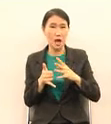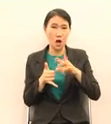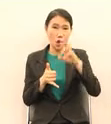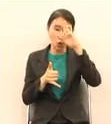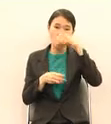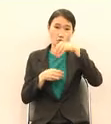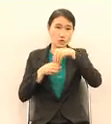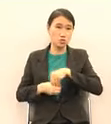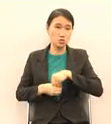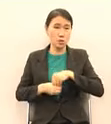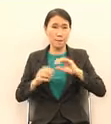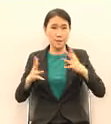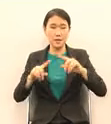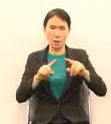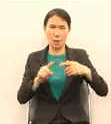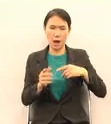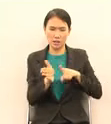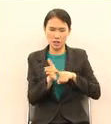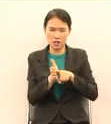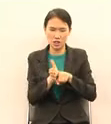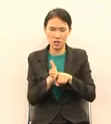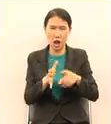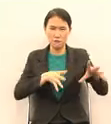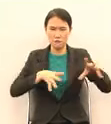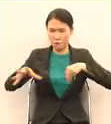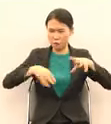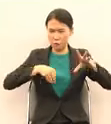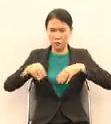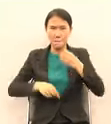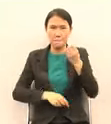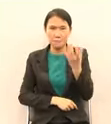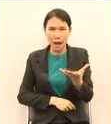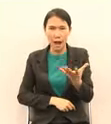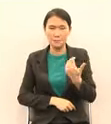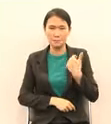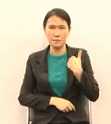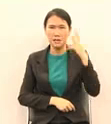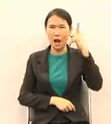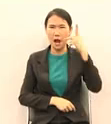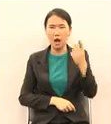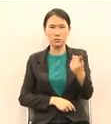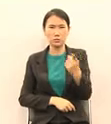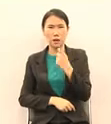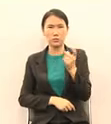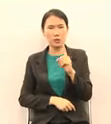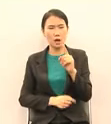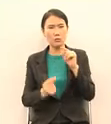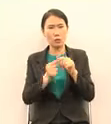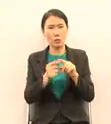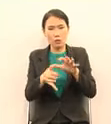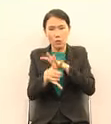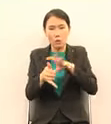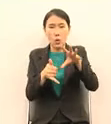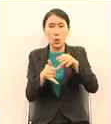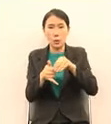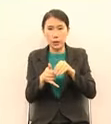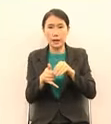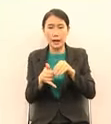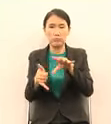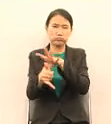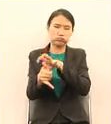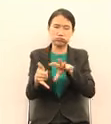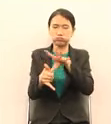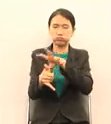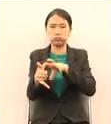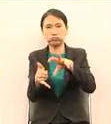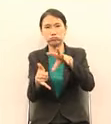ริมาณเชื้อที่มากหรือว่ามีการพูดถึงอยู่เหมือนกันว่าตัวเชื้อโควิด-19 เองมันก็อาจจ